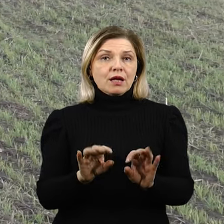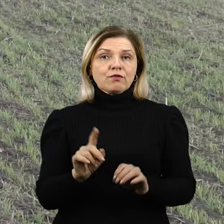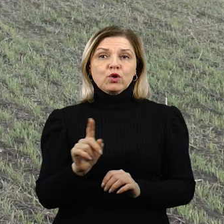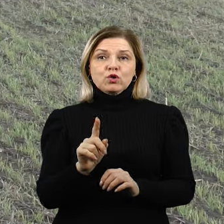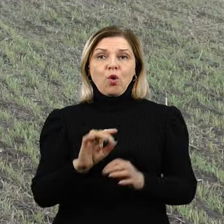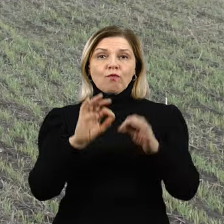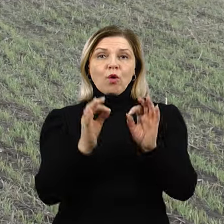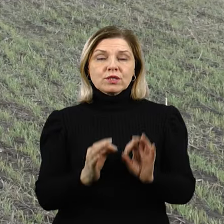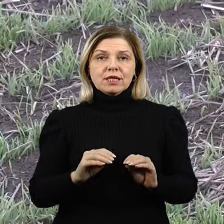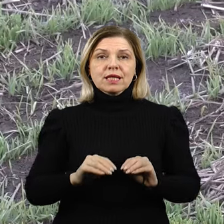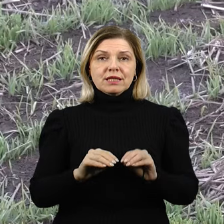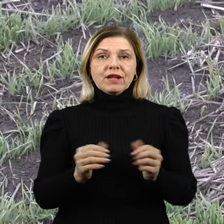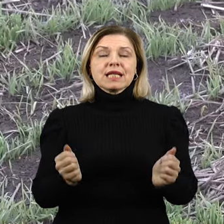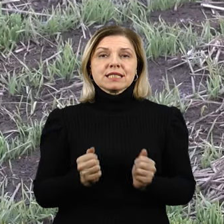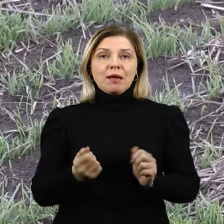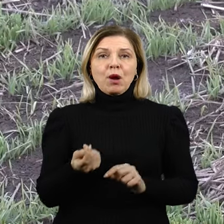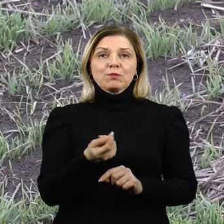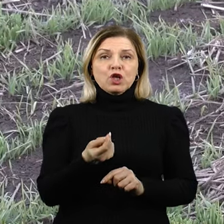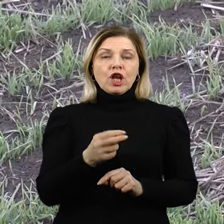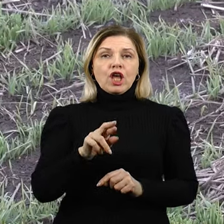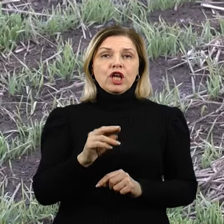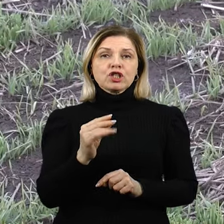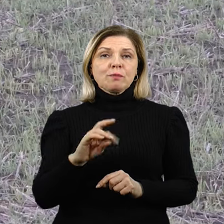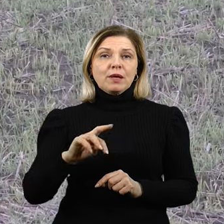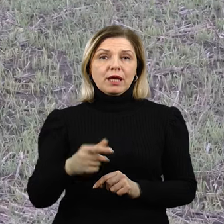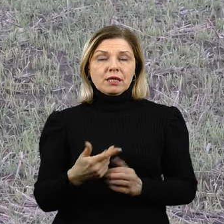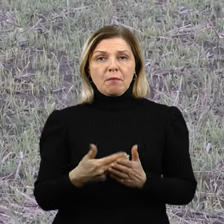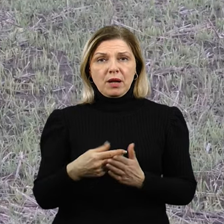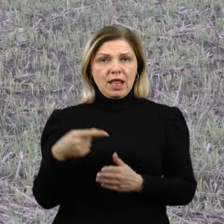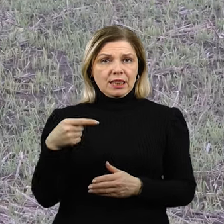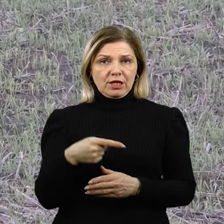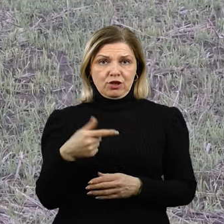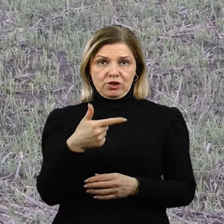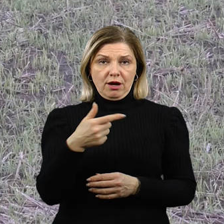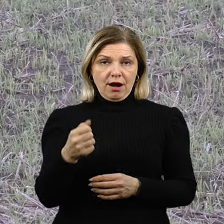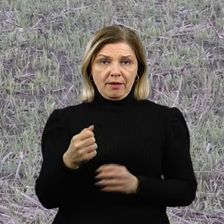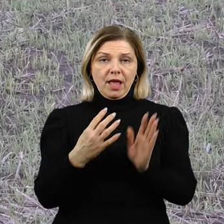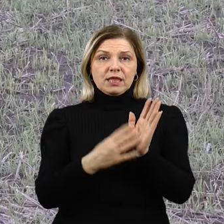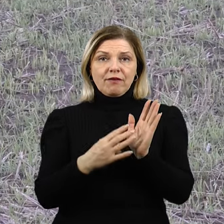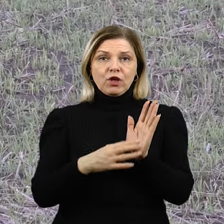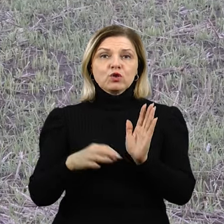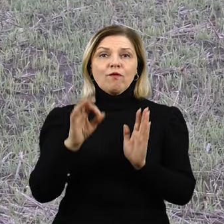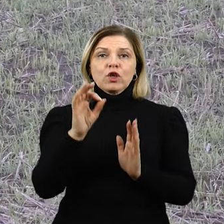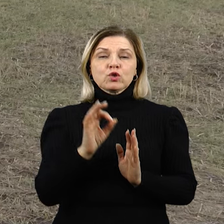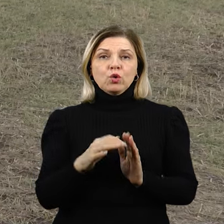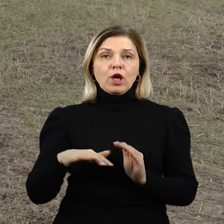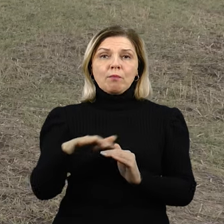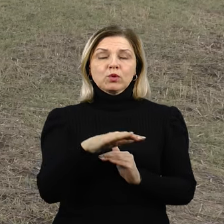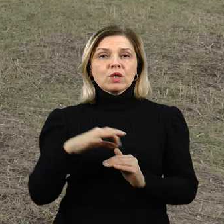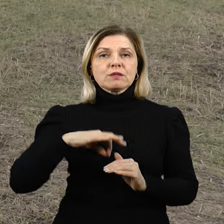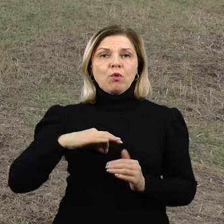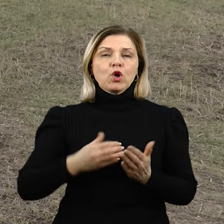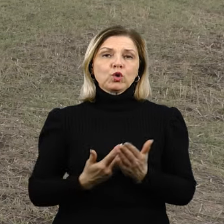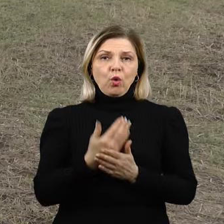що восени засіяли озимими пшеницею та ячменем близько 1000 гектарів. На 90% площ застосовували технологію